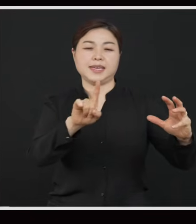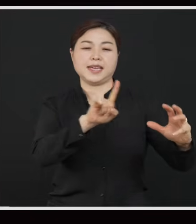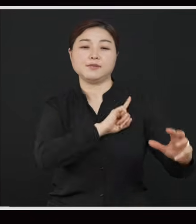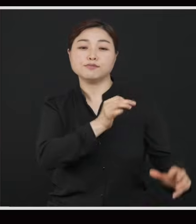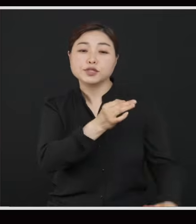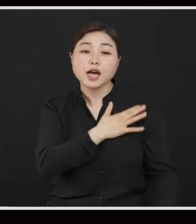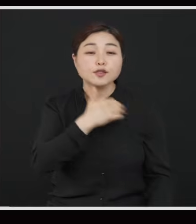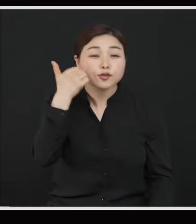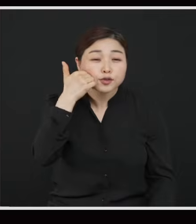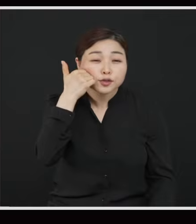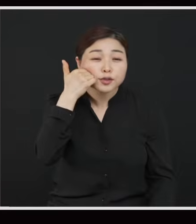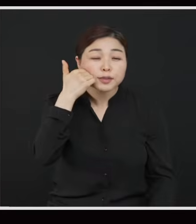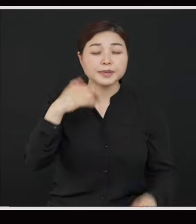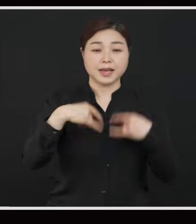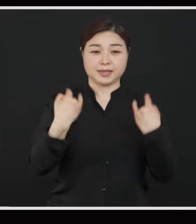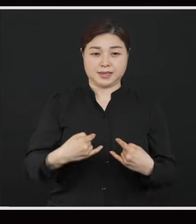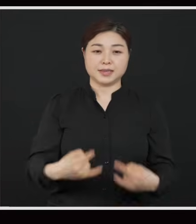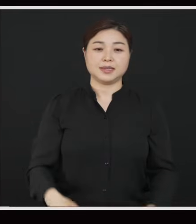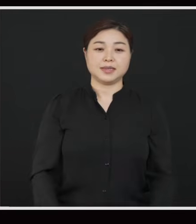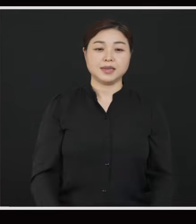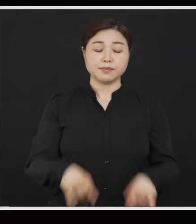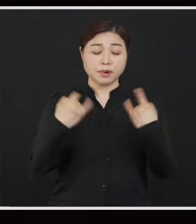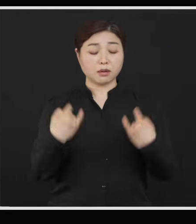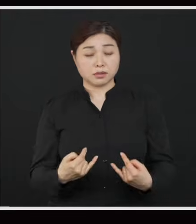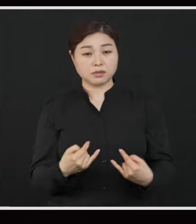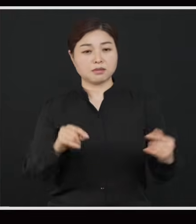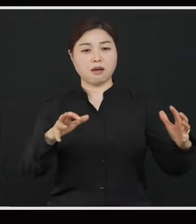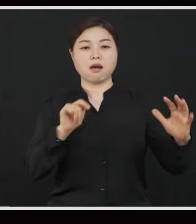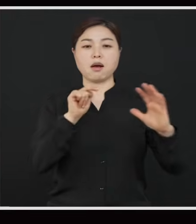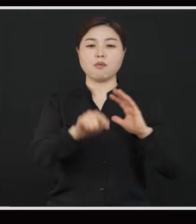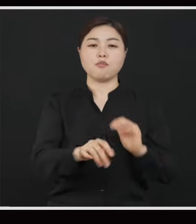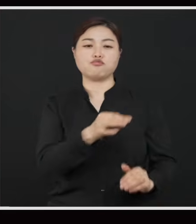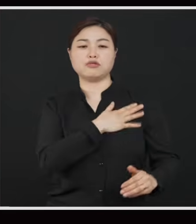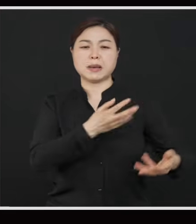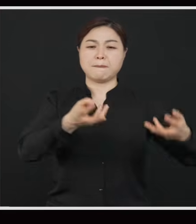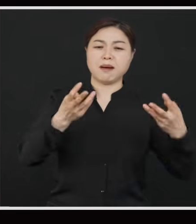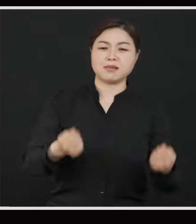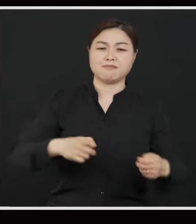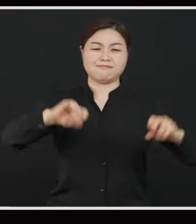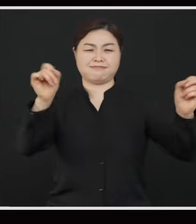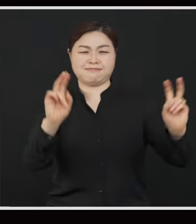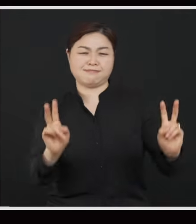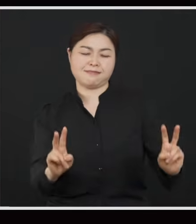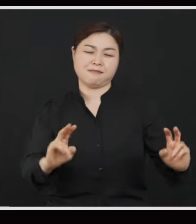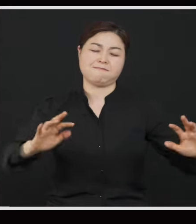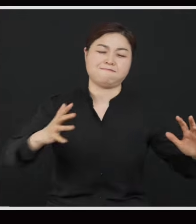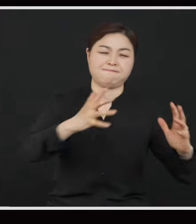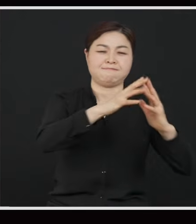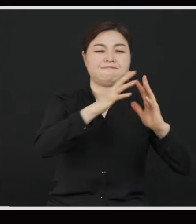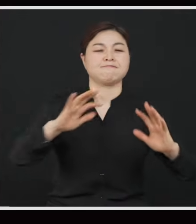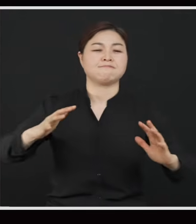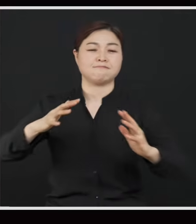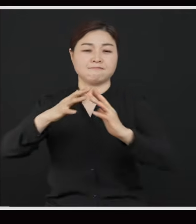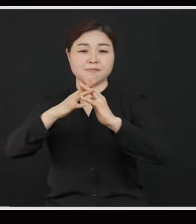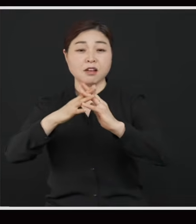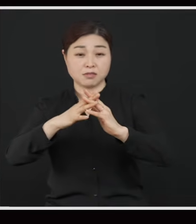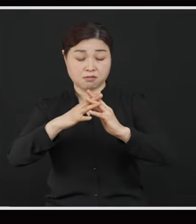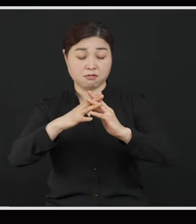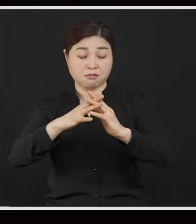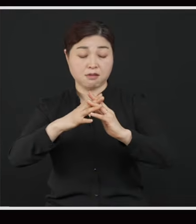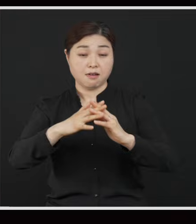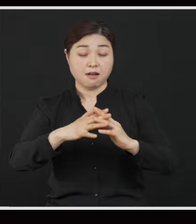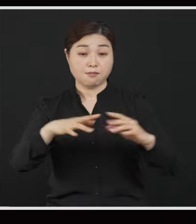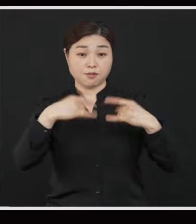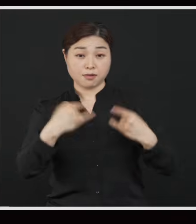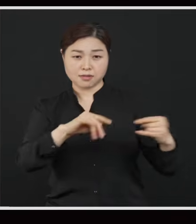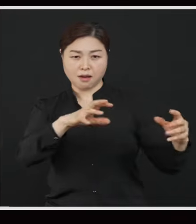프랑스였어요. 프랑스에 지금도 가보면은 그 부자들이 많아서 돈이 많아서 그때 으리으리한 건물을 많이 지어놔서